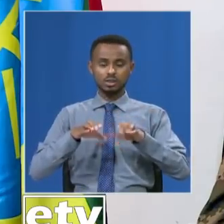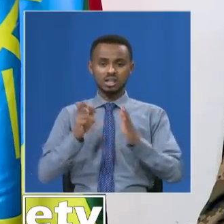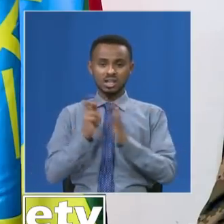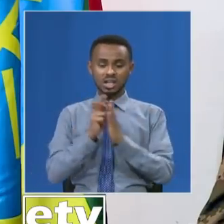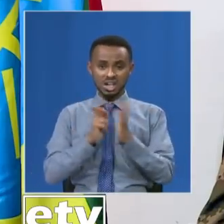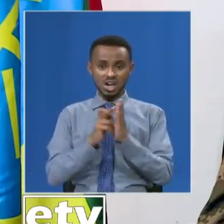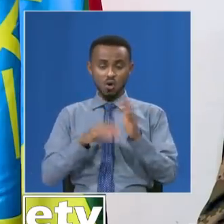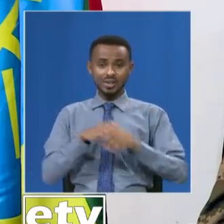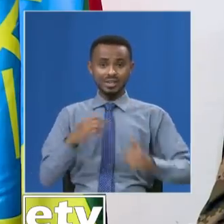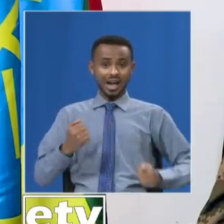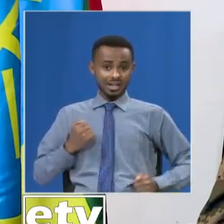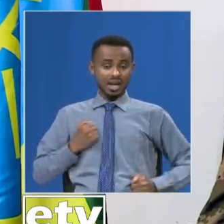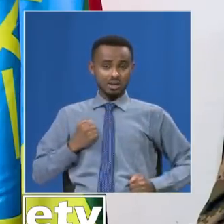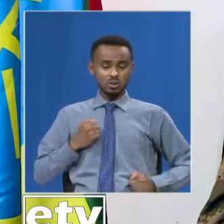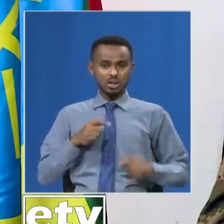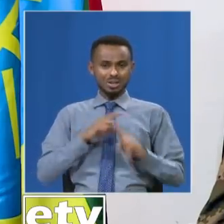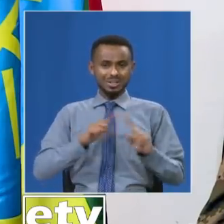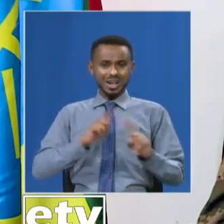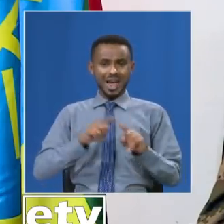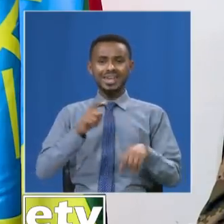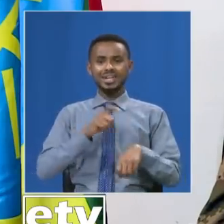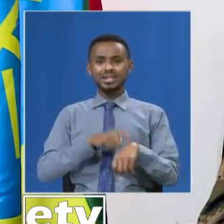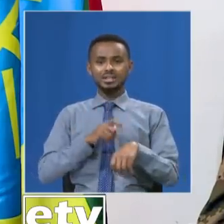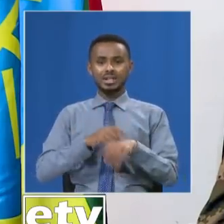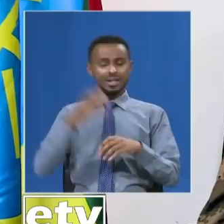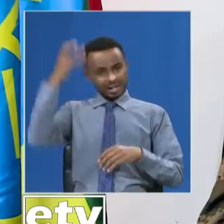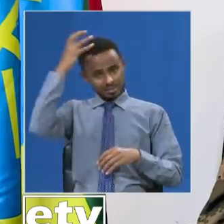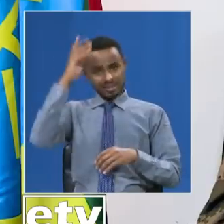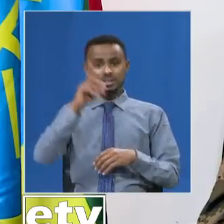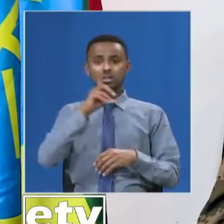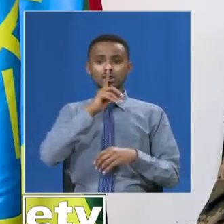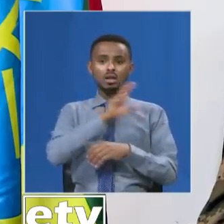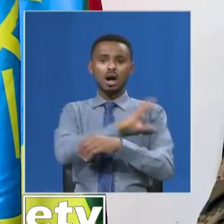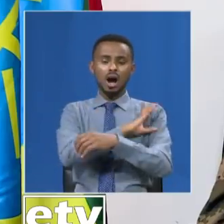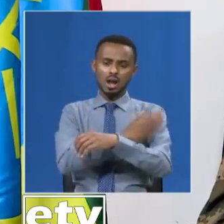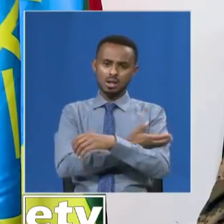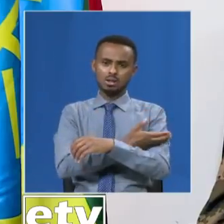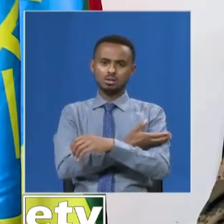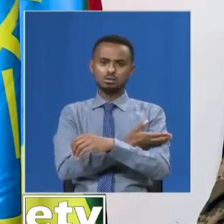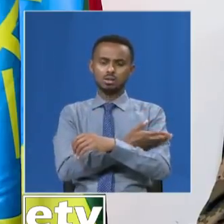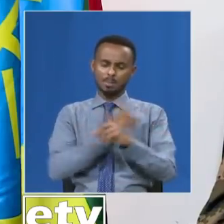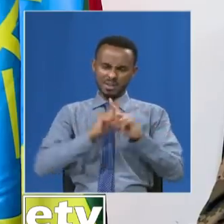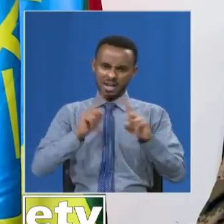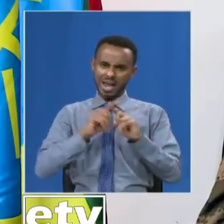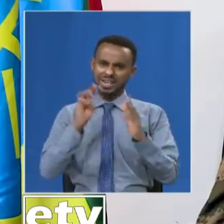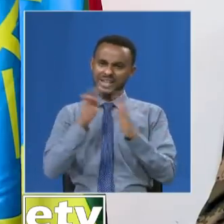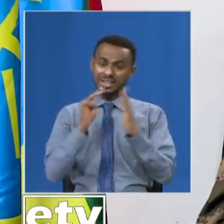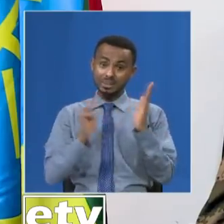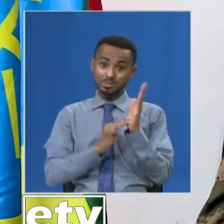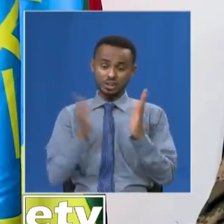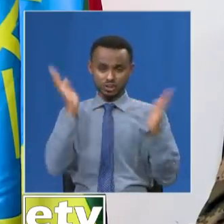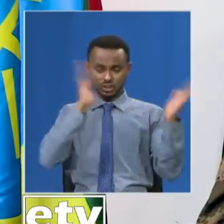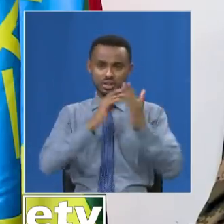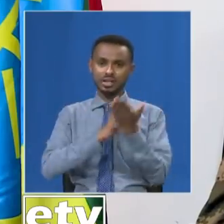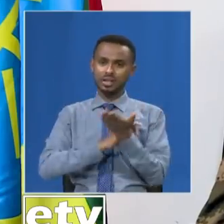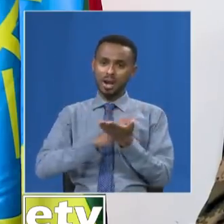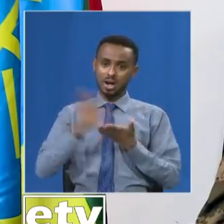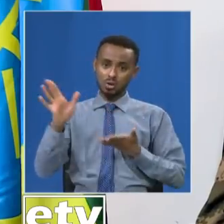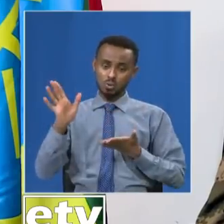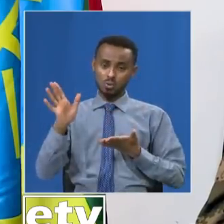ህገወጥ ታጣቂዎች በተለያየ ጊዜ ከመንግስት የጸጥታ ኃይል በተለያየ ዲስፕሊን ችግር